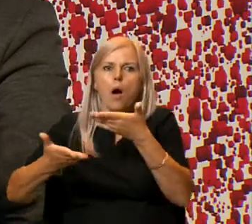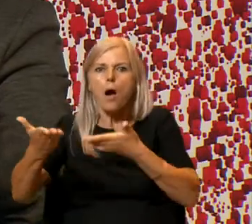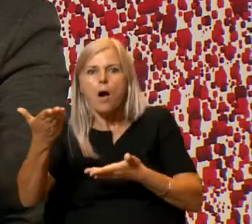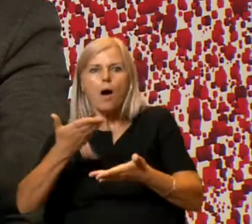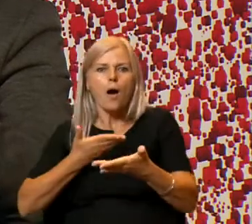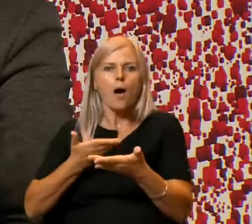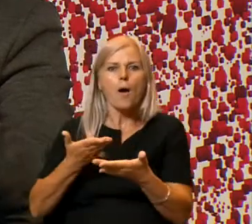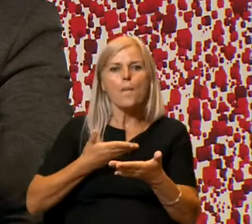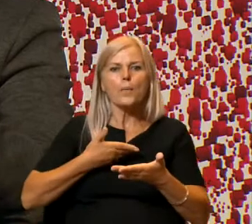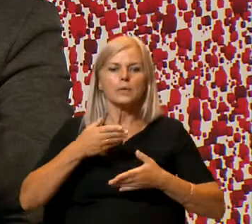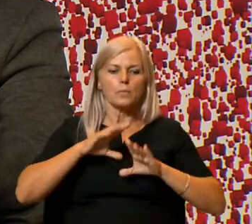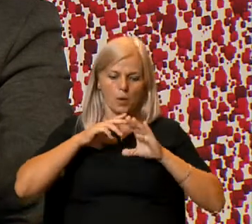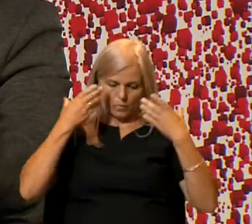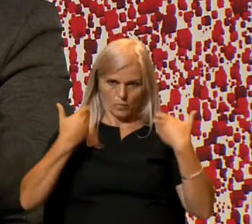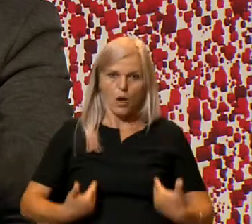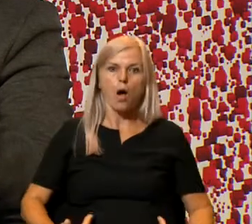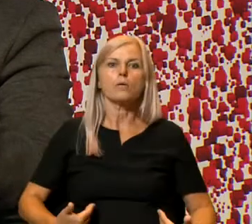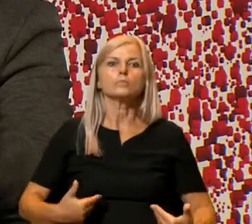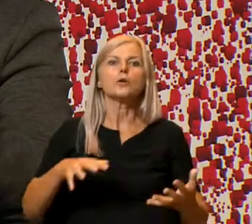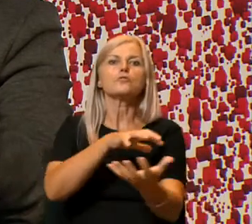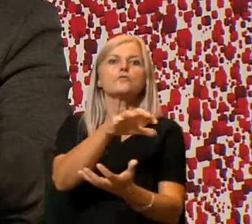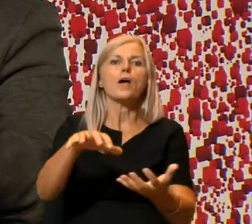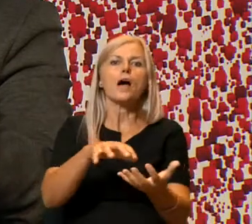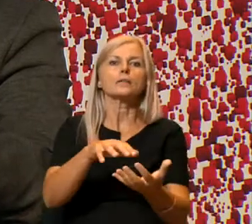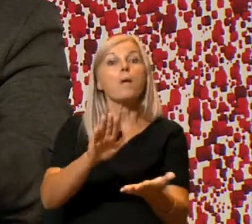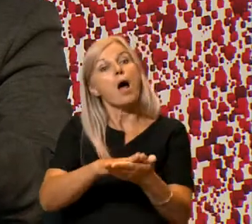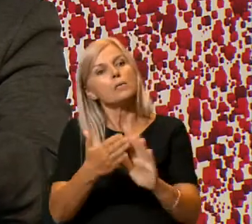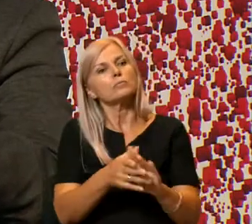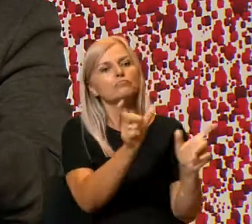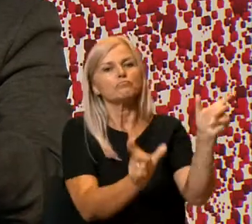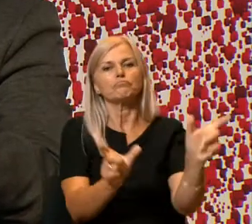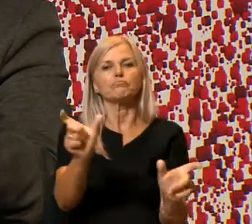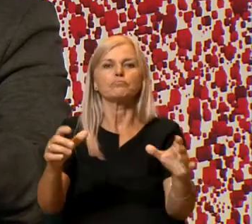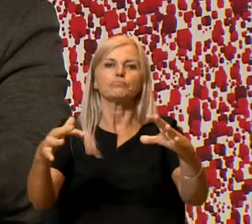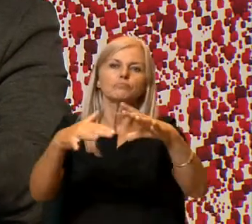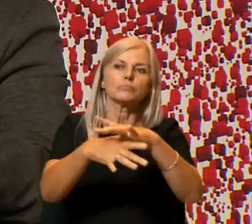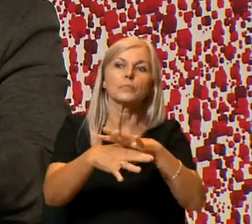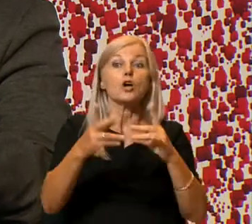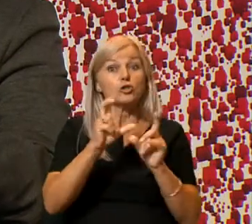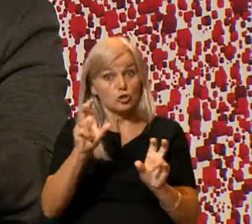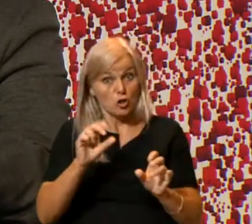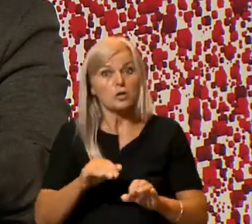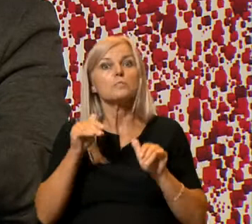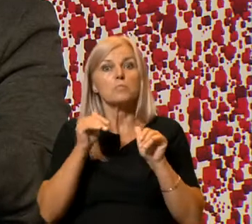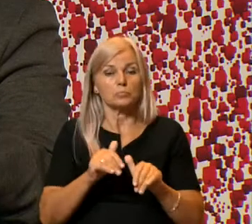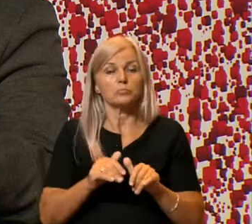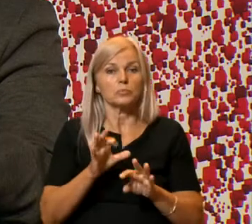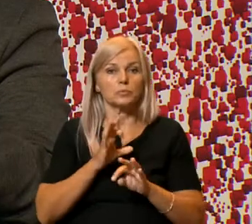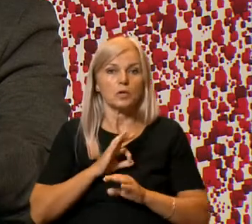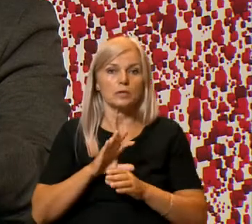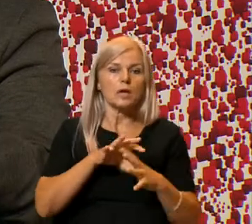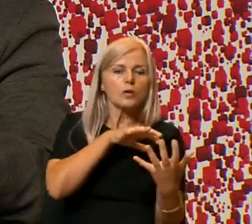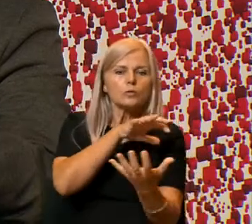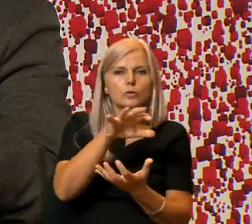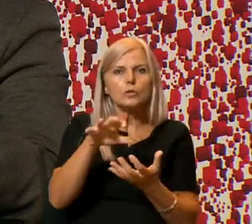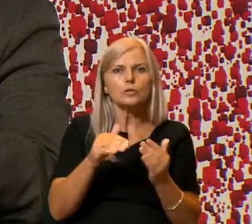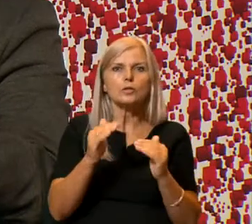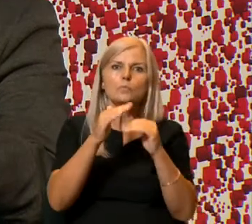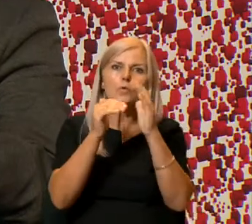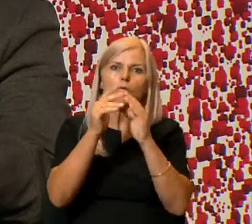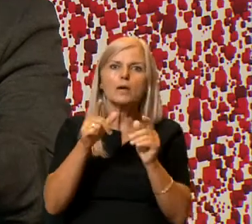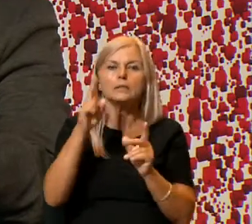i światem, albo też pomiędzy ludźmi. Jeżeli rezonans jest, czy rezonans jest możliwy, zależy od ukształtowań